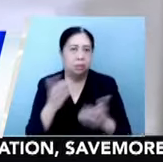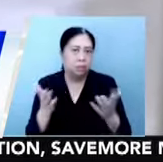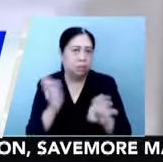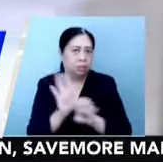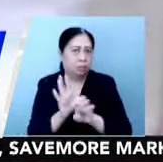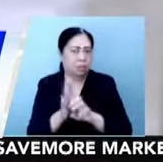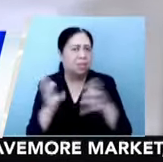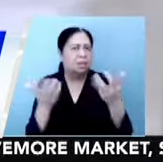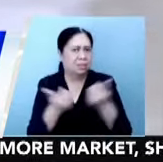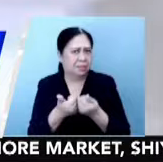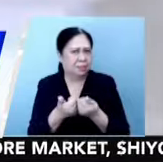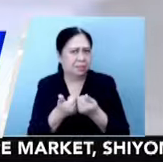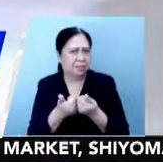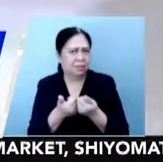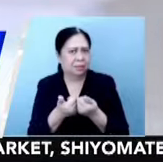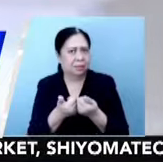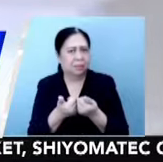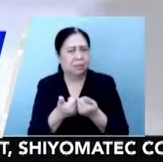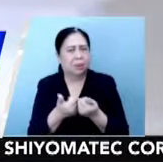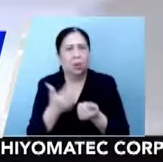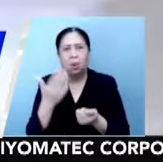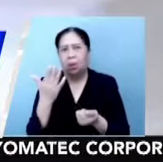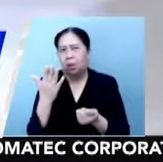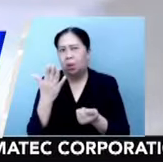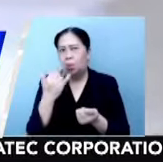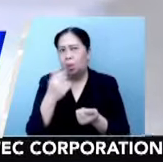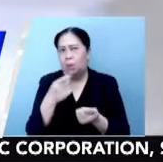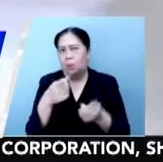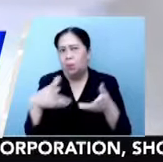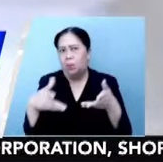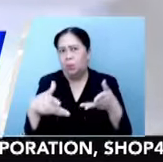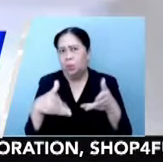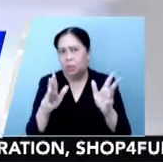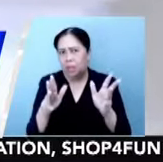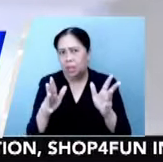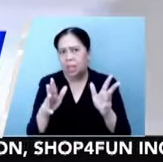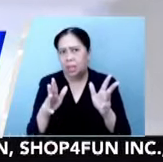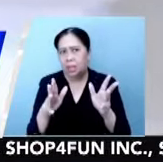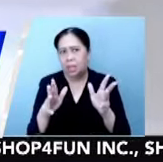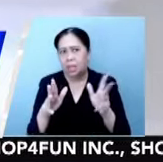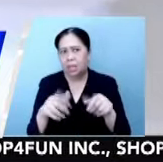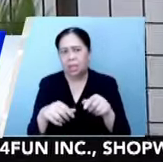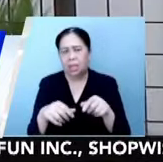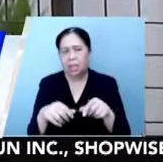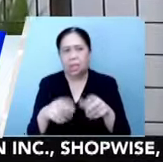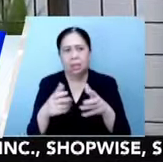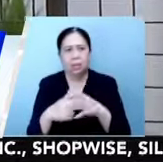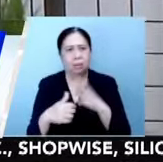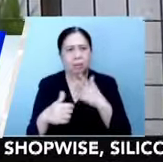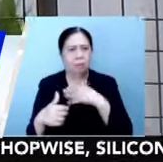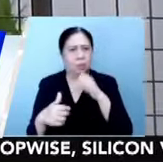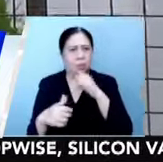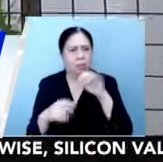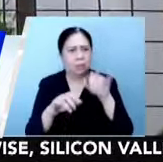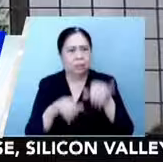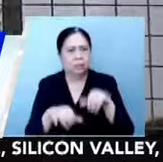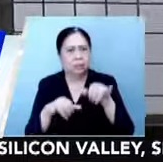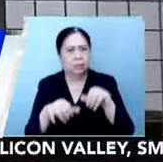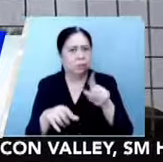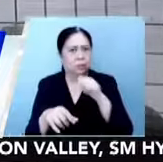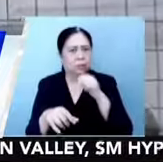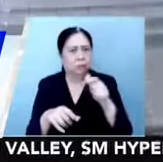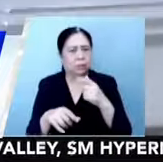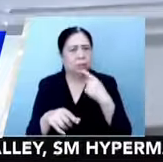pero bakit mo hinayaang malamig, lumamig yung lola ko? Bakit hindi ka nag-insist